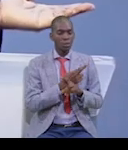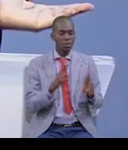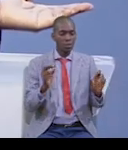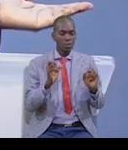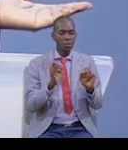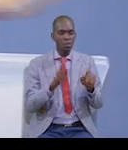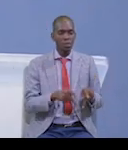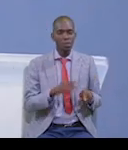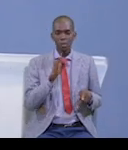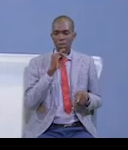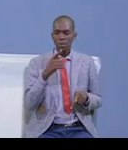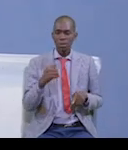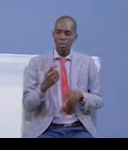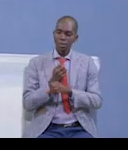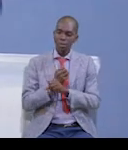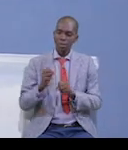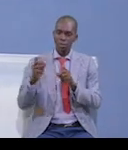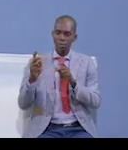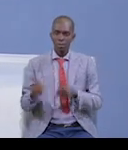నీతిమంతులంటే విమోచించబడ్డారు,